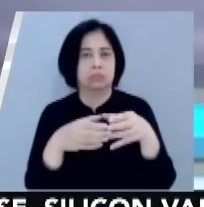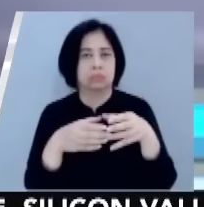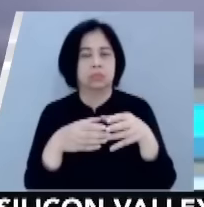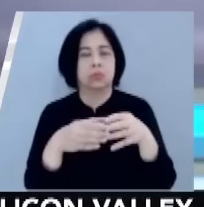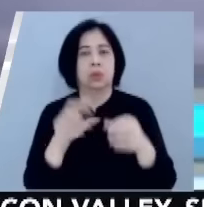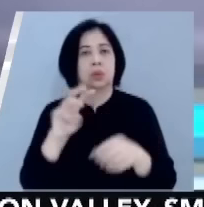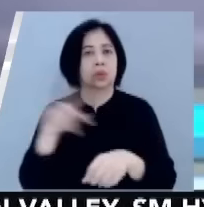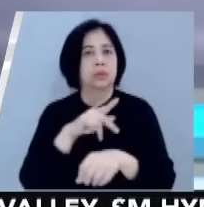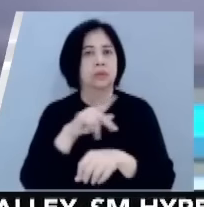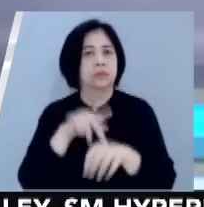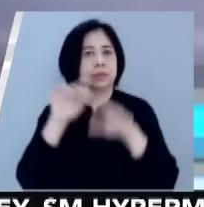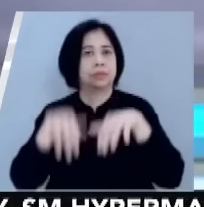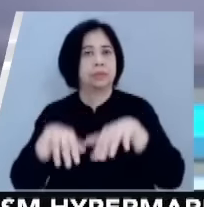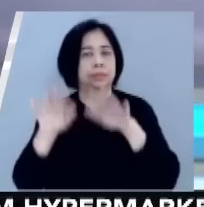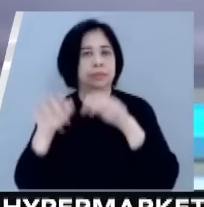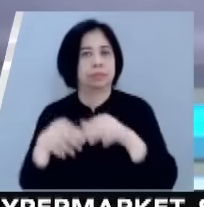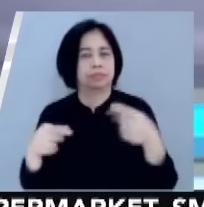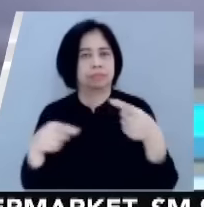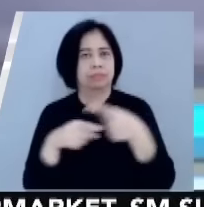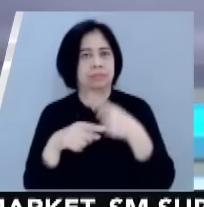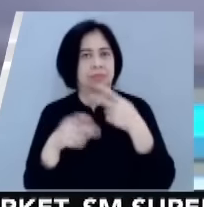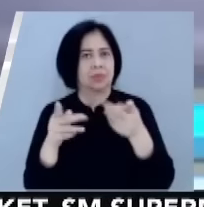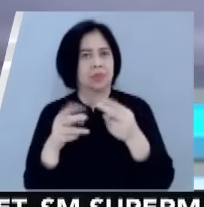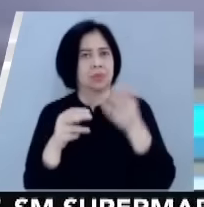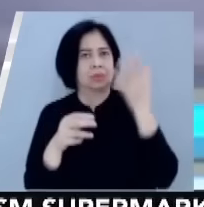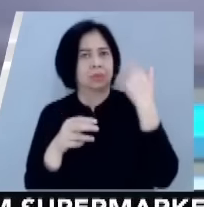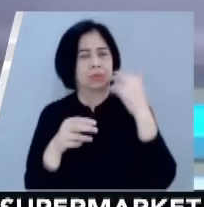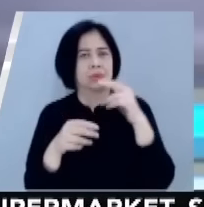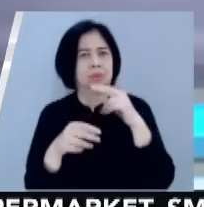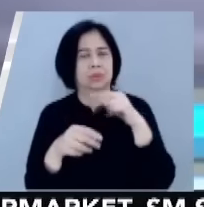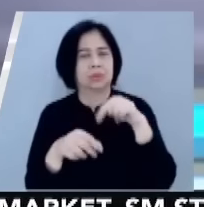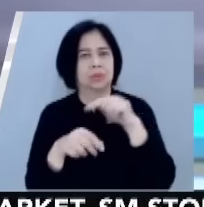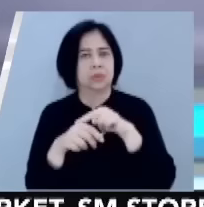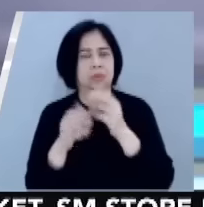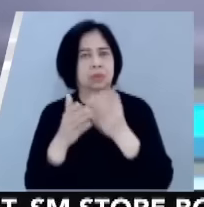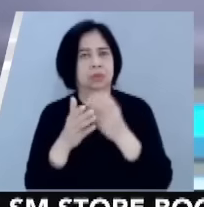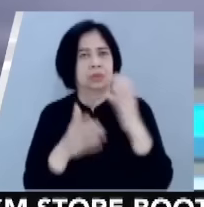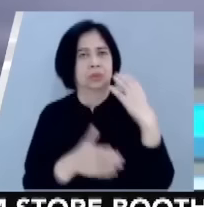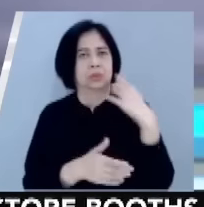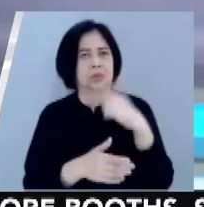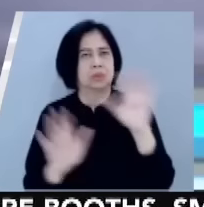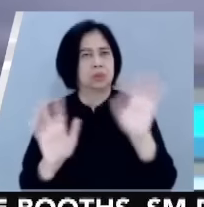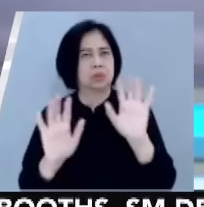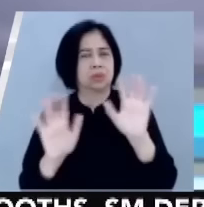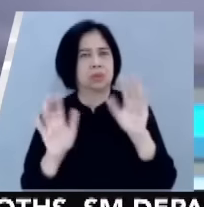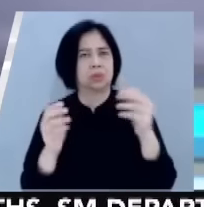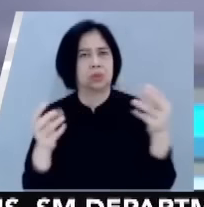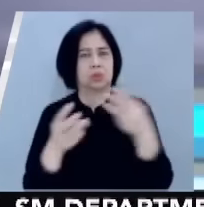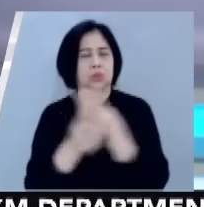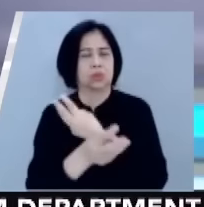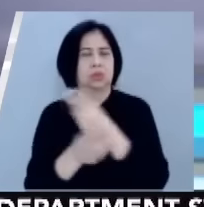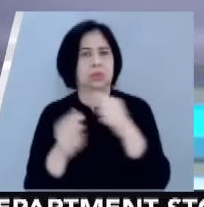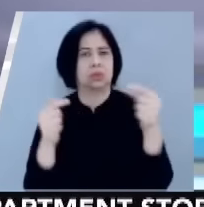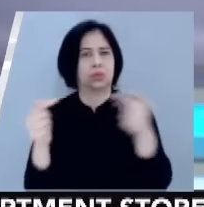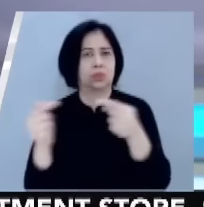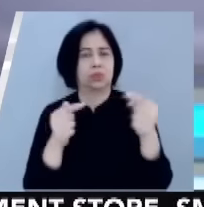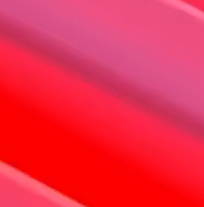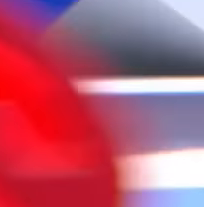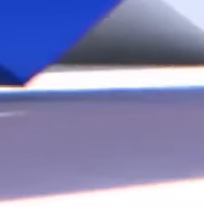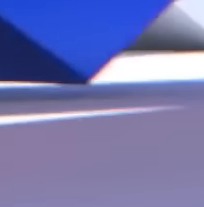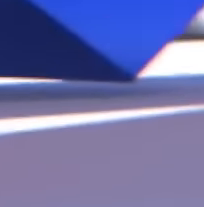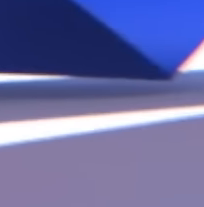Philippine Sea. Taliwas ito sa posisyon ng National Maritime Council para hindi na umano lumala ang tensyon. Nakatutok si Chino